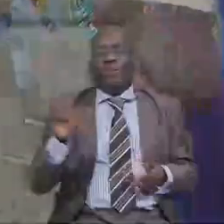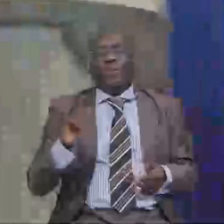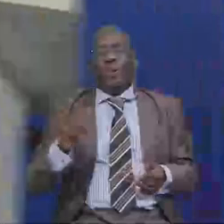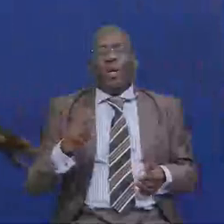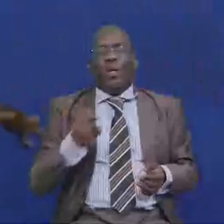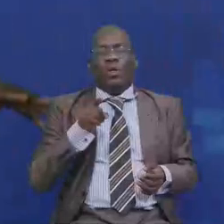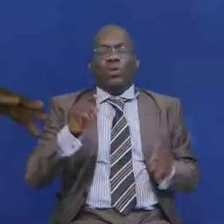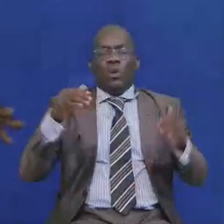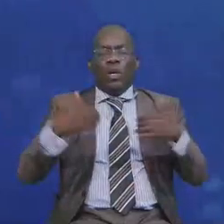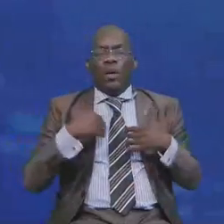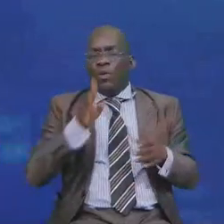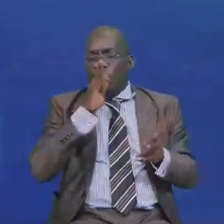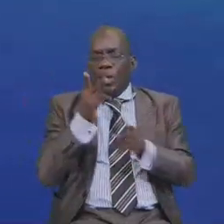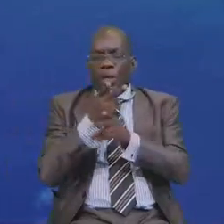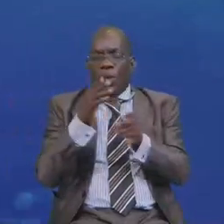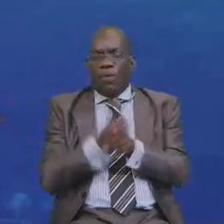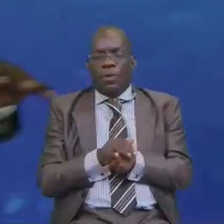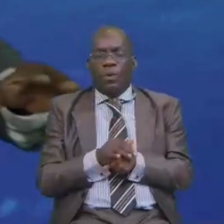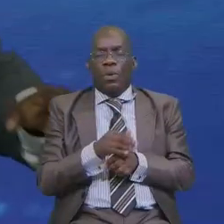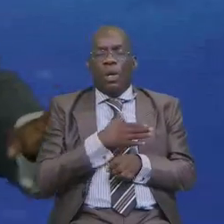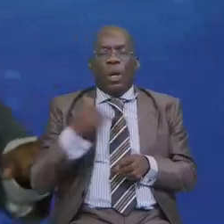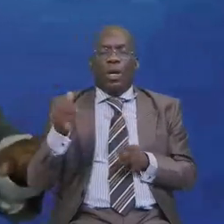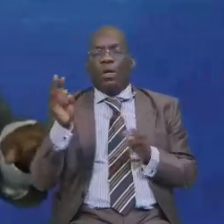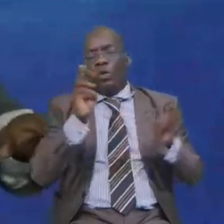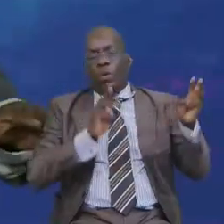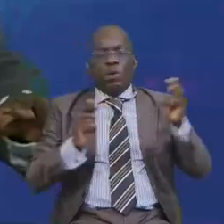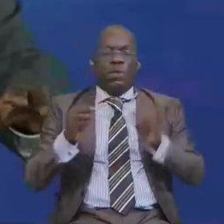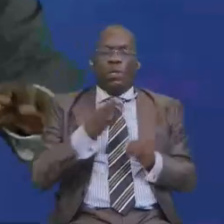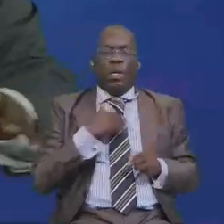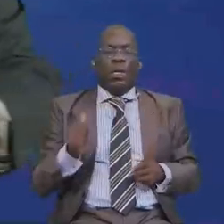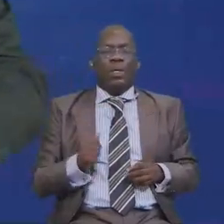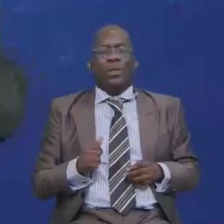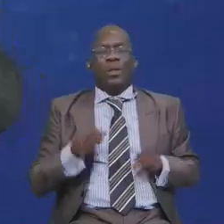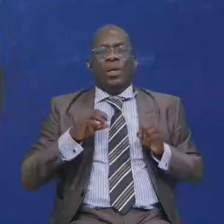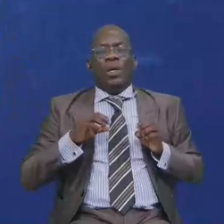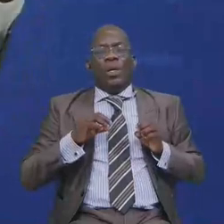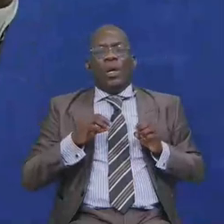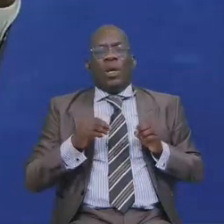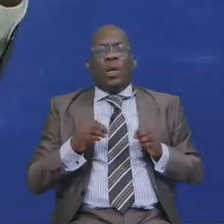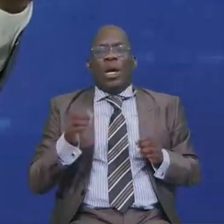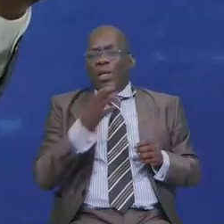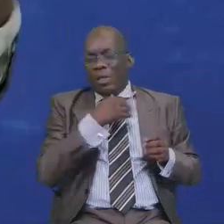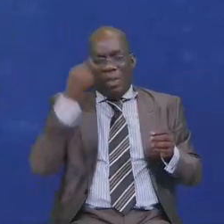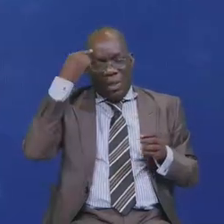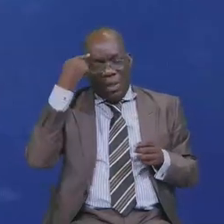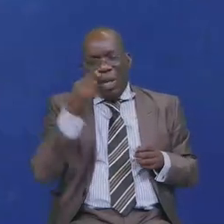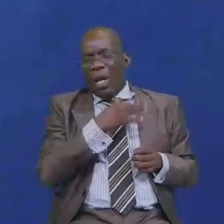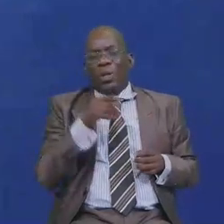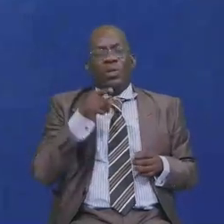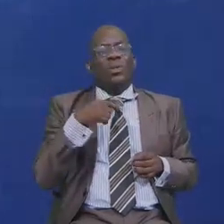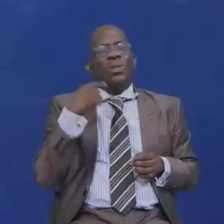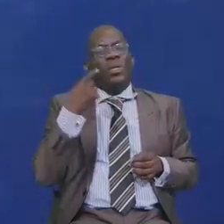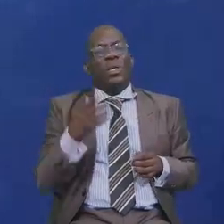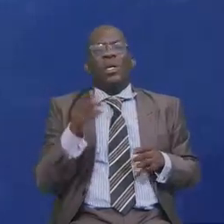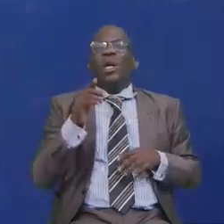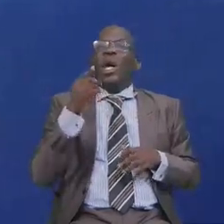Là où tu étais prudent, soucieux, anxieux, et tu titubais, tu te demandes, oh, je ne sais